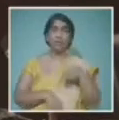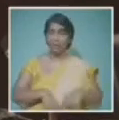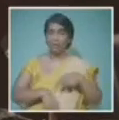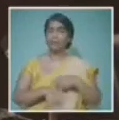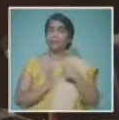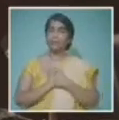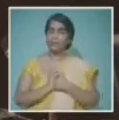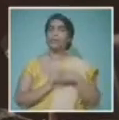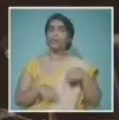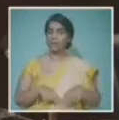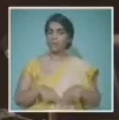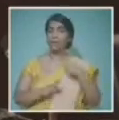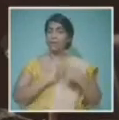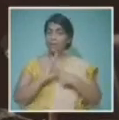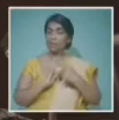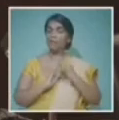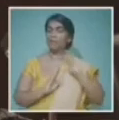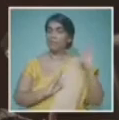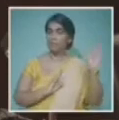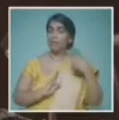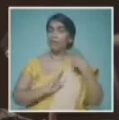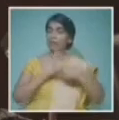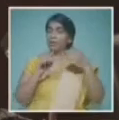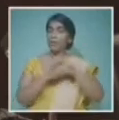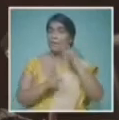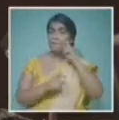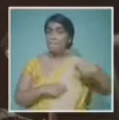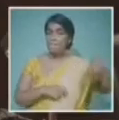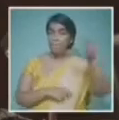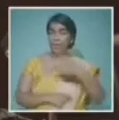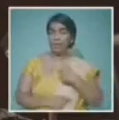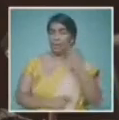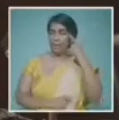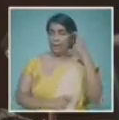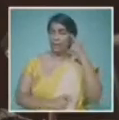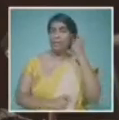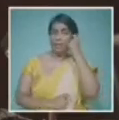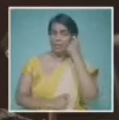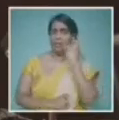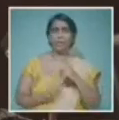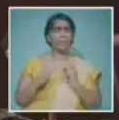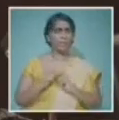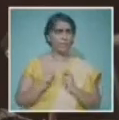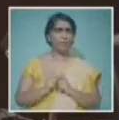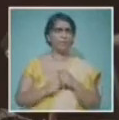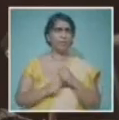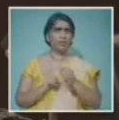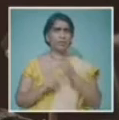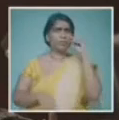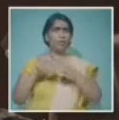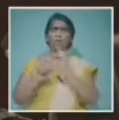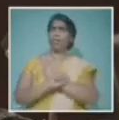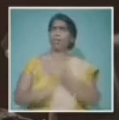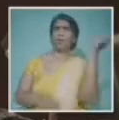ගරු නියෝජක තනායකතුමනි රට පුරා රට තුල ජනතාව තුල බුර බුරා පැන නැගෙමින් තිබෙන ගැටලුව ජනවරමක් නැ ජනාධිපතිවරයෙක් ඉන්නේ